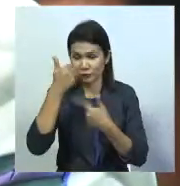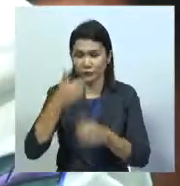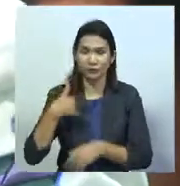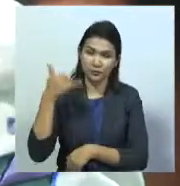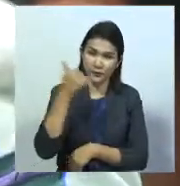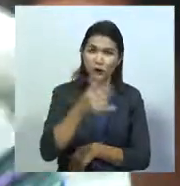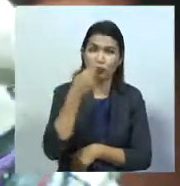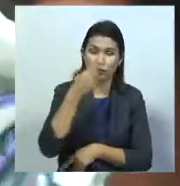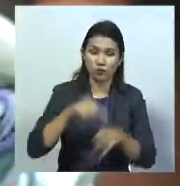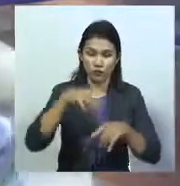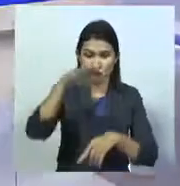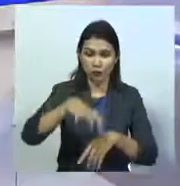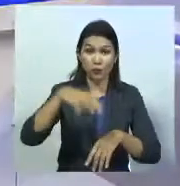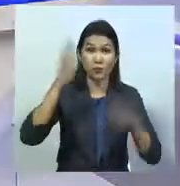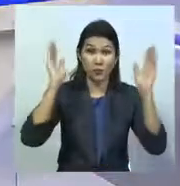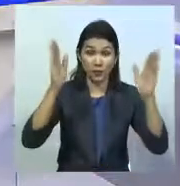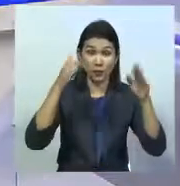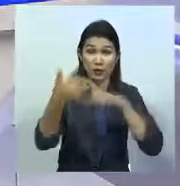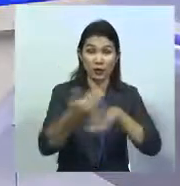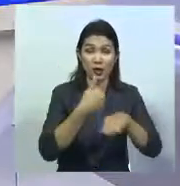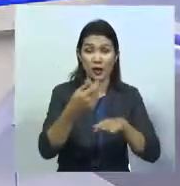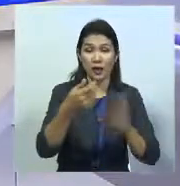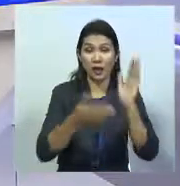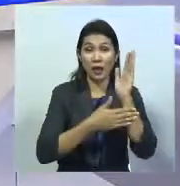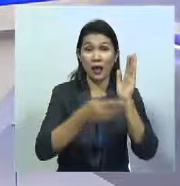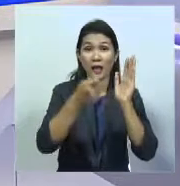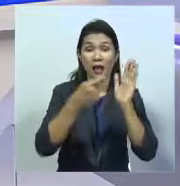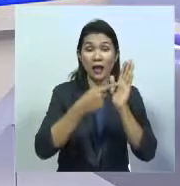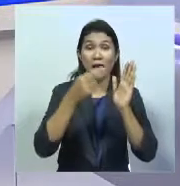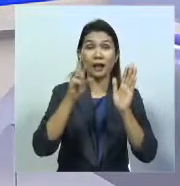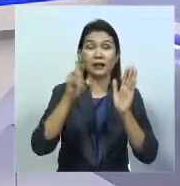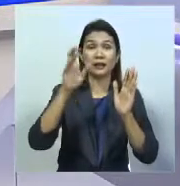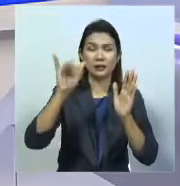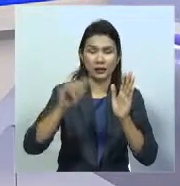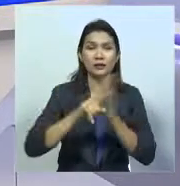ชาสัมพันธ์นั่นเองนะครับไปดูการประกวดชิงแชมป์ลูกทุ่งที่ถือว่าโอ้โหหลาย